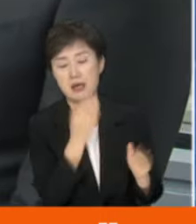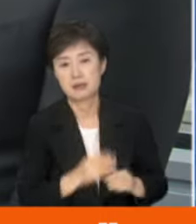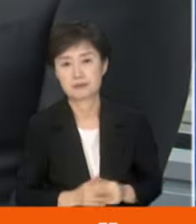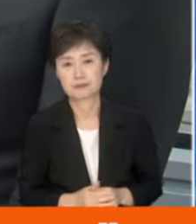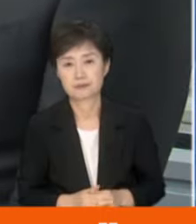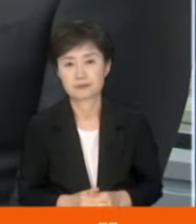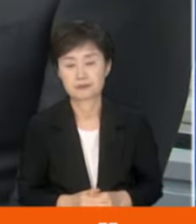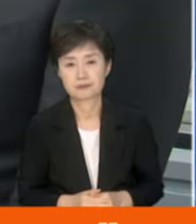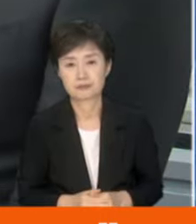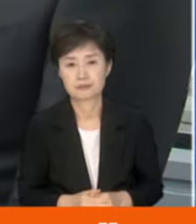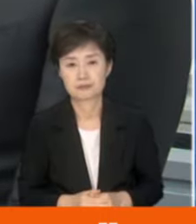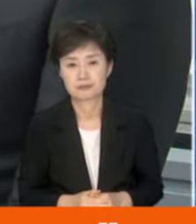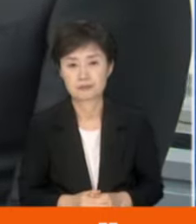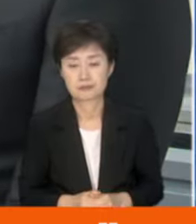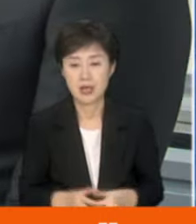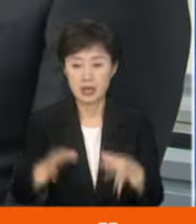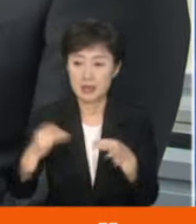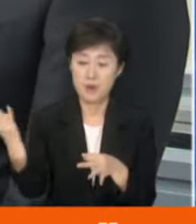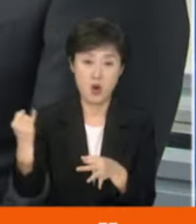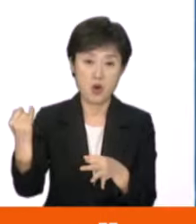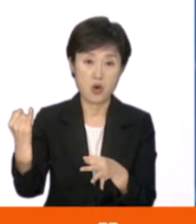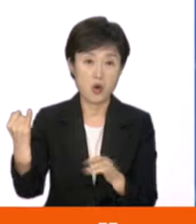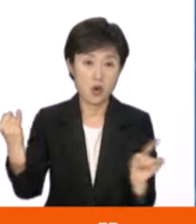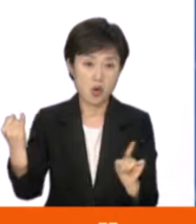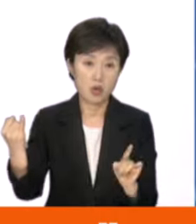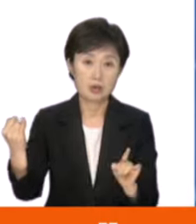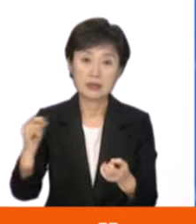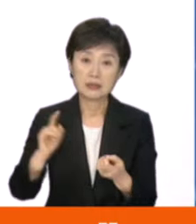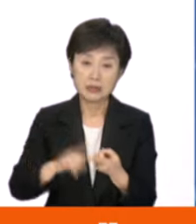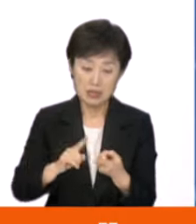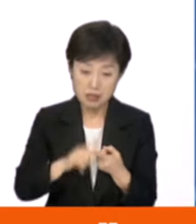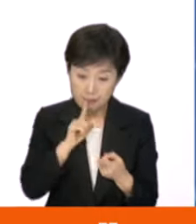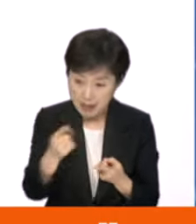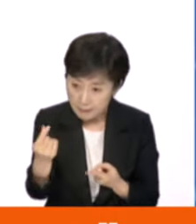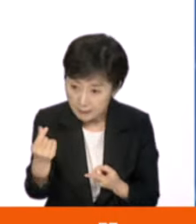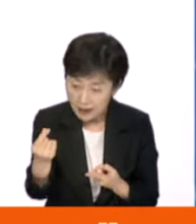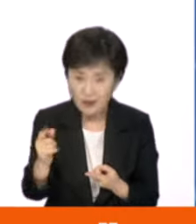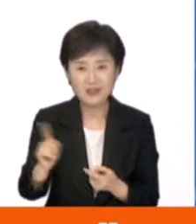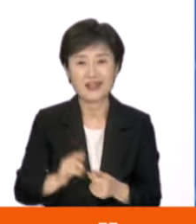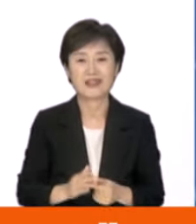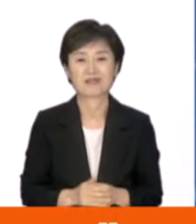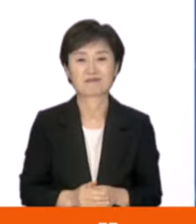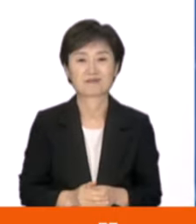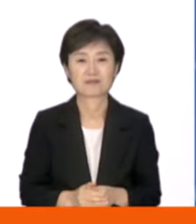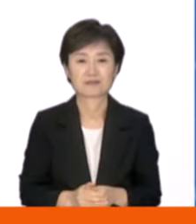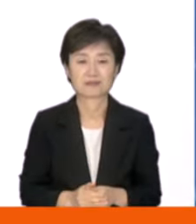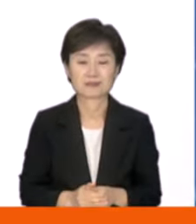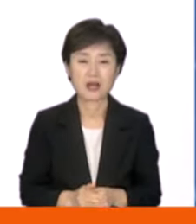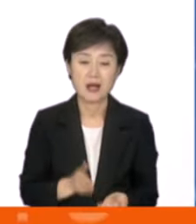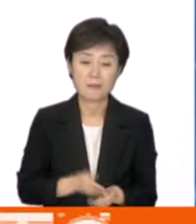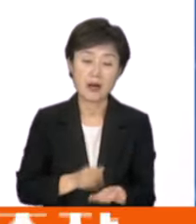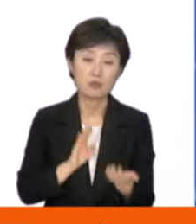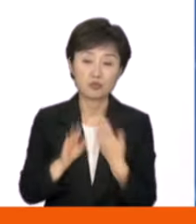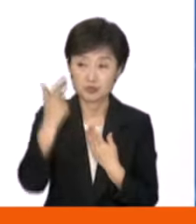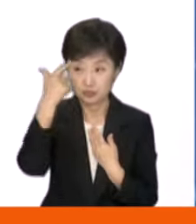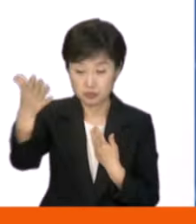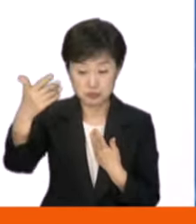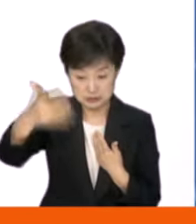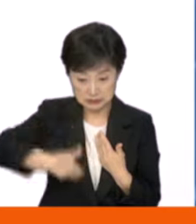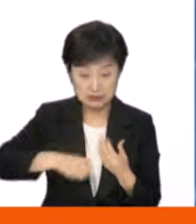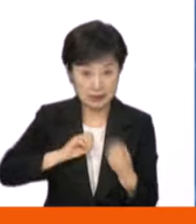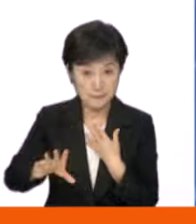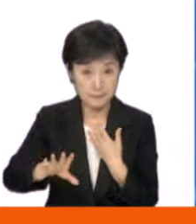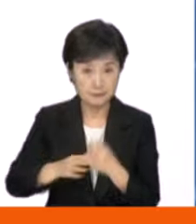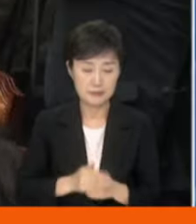대표의 입장입니다. 김건희 여사 관련 의혹을 언급한 대목이 아니냐는 해석이 나왔는데요. 모두 발언 이후 이어진 질의응답에서 한